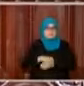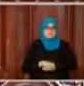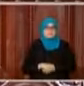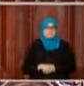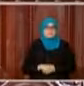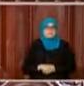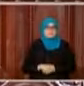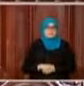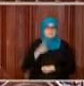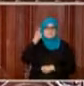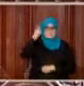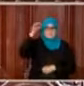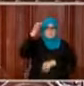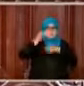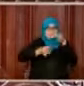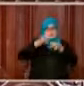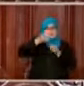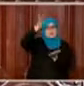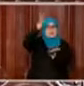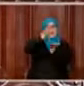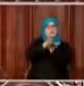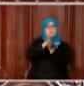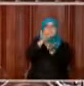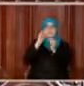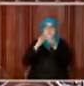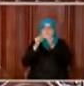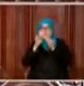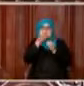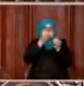لكل القضايا العادلة،